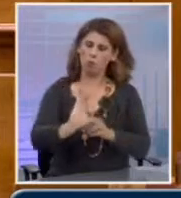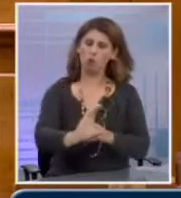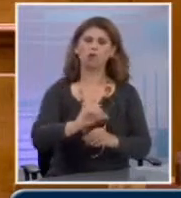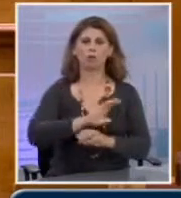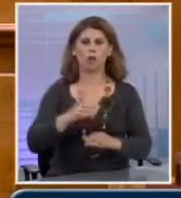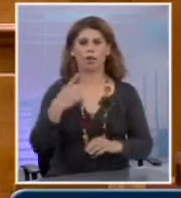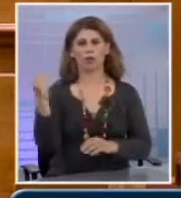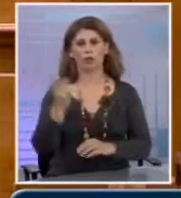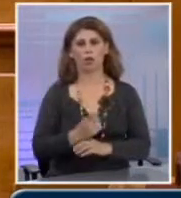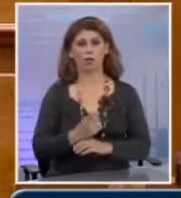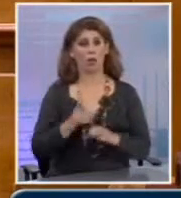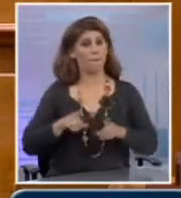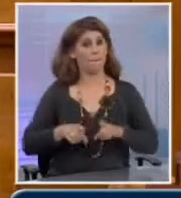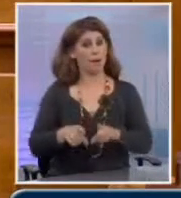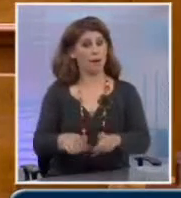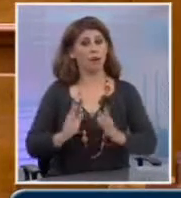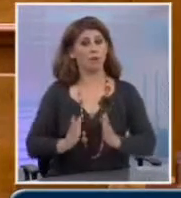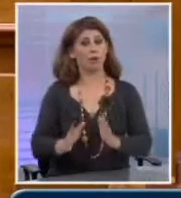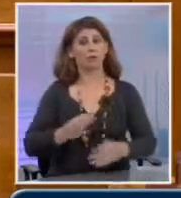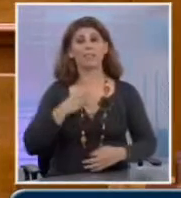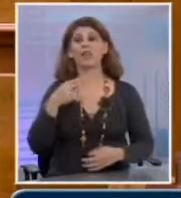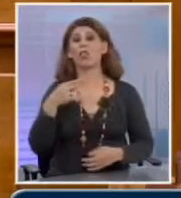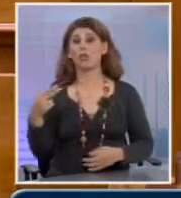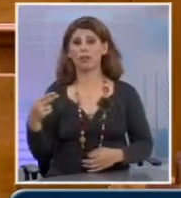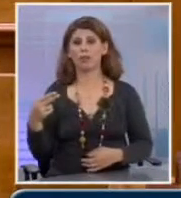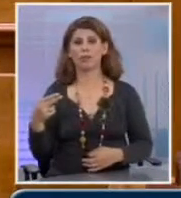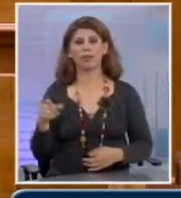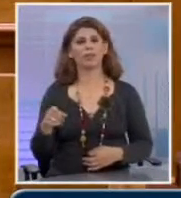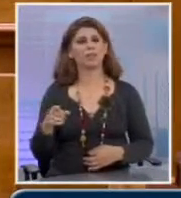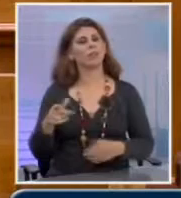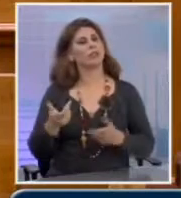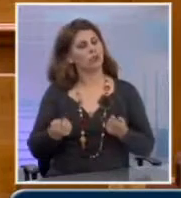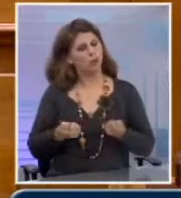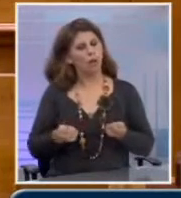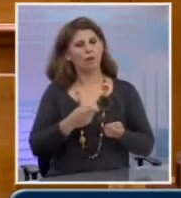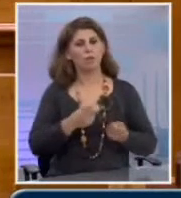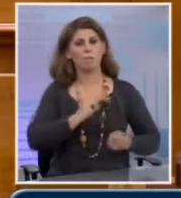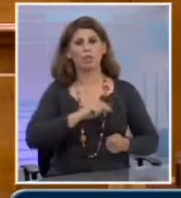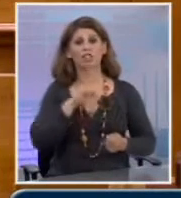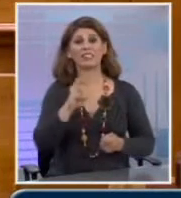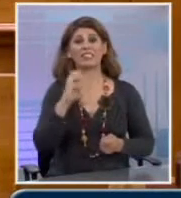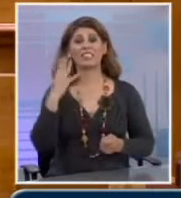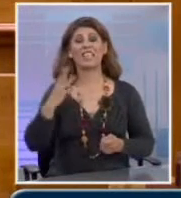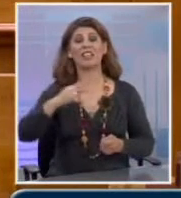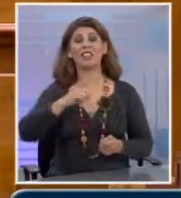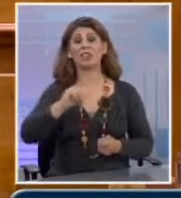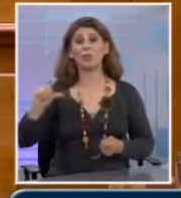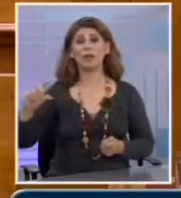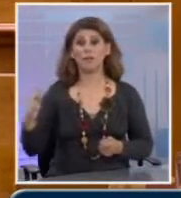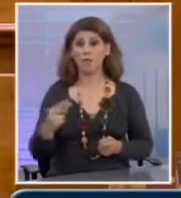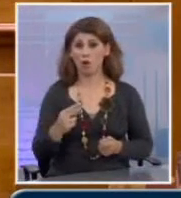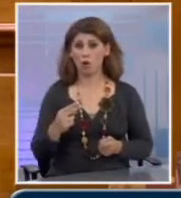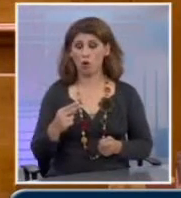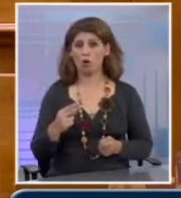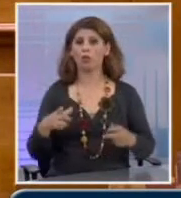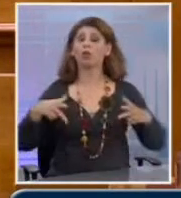και παράλληλα προχωράμε, κύριε Θεοδωράκη, στην αξιοποίηση της περιουσίας 34 δισεκατομμυρίων ευρώ